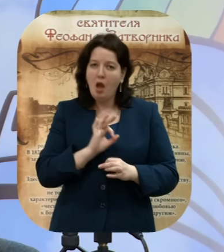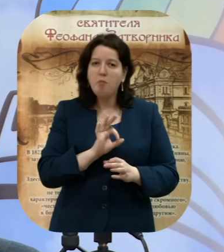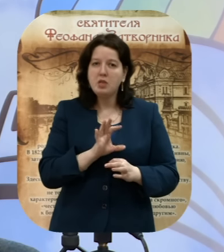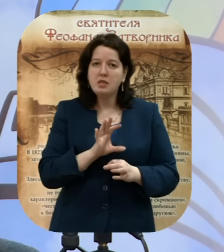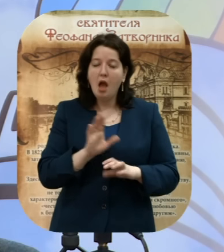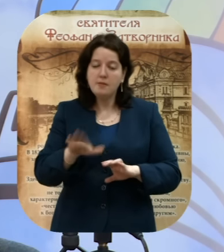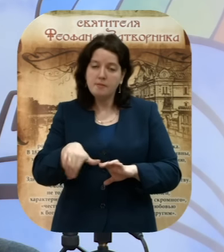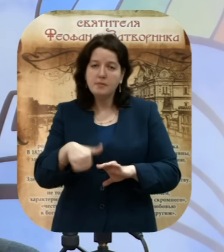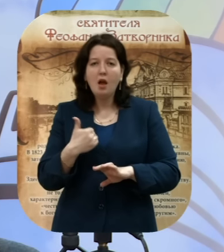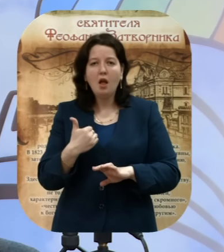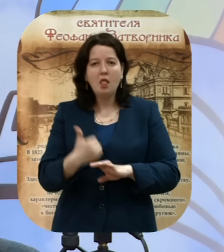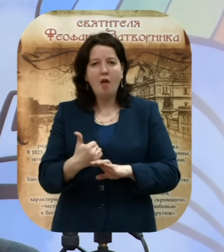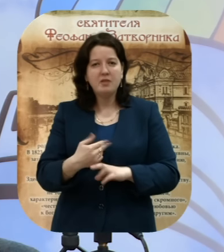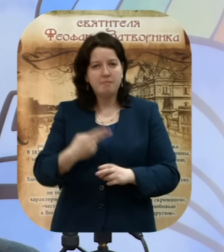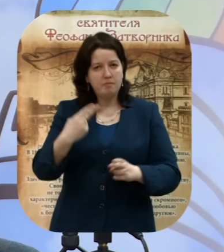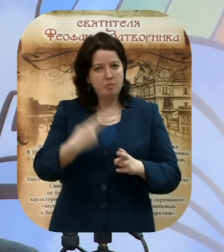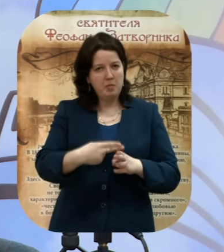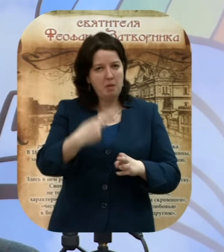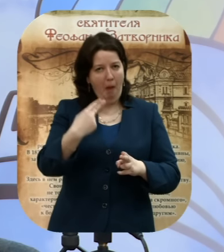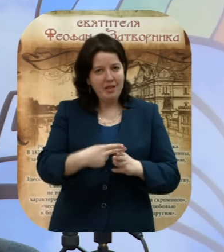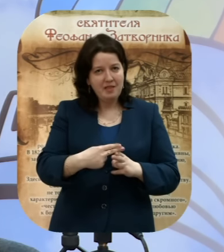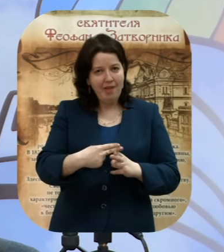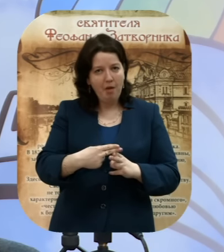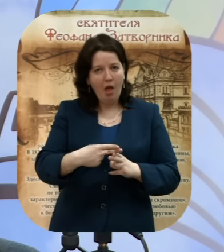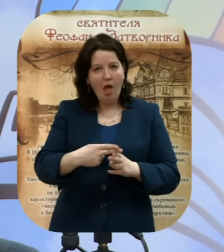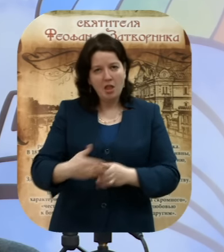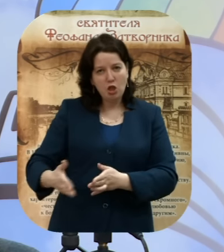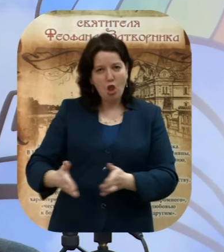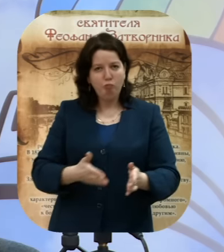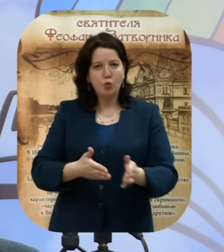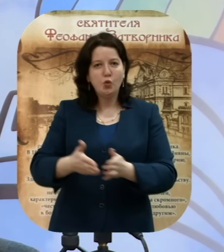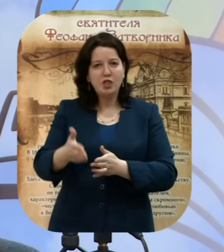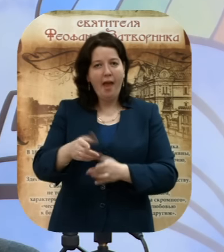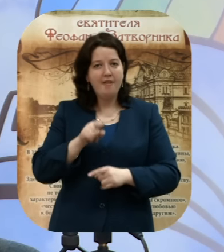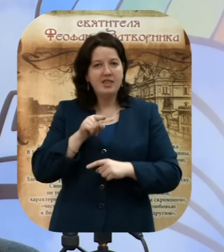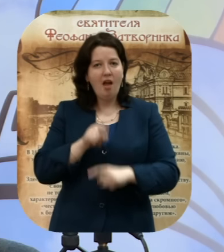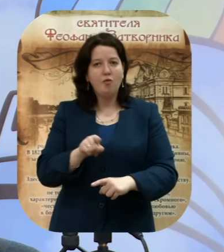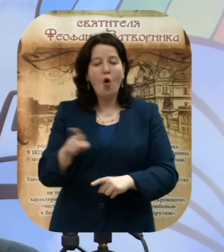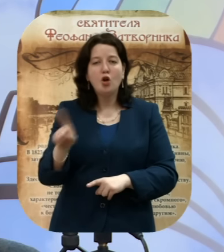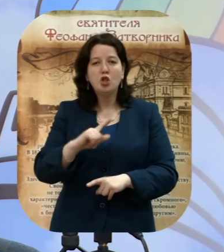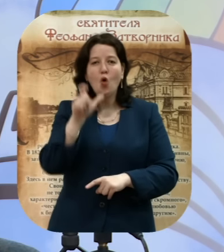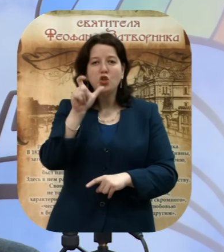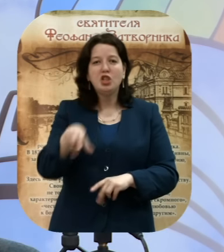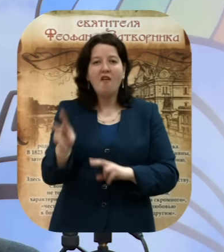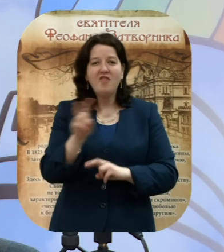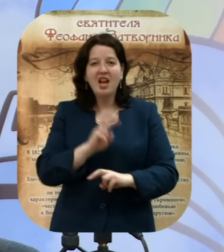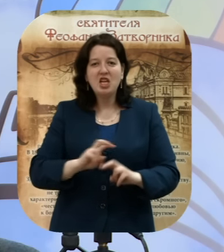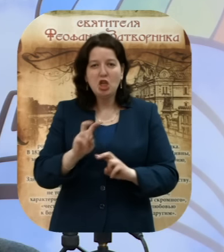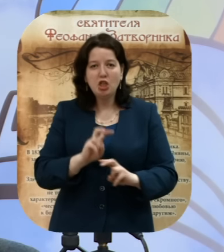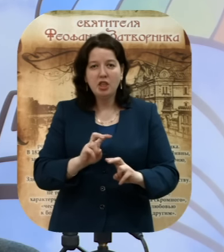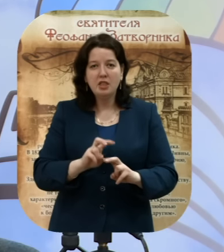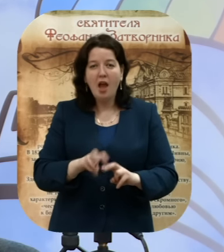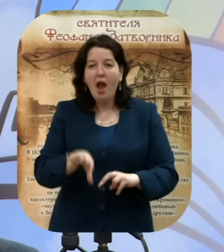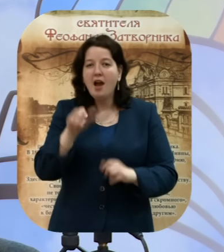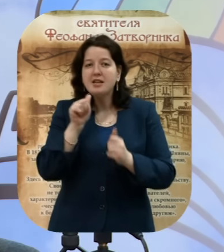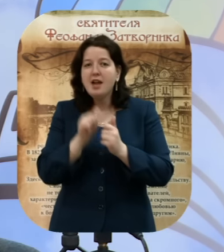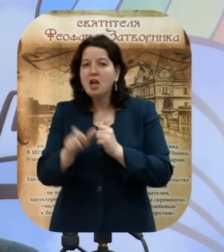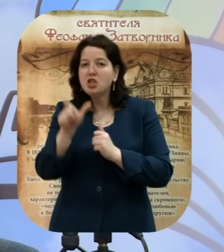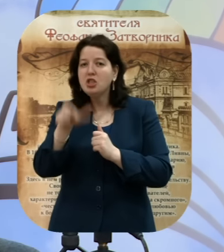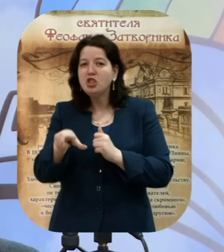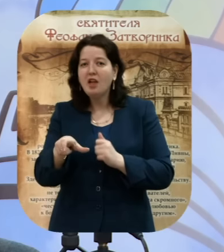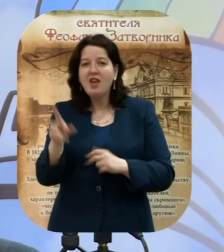главным препятствием на пути того, чего мы ищем, а мы все ищем, ну чего?